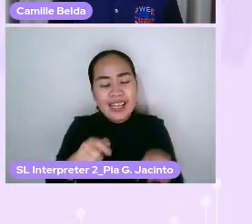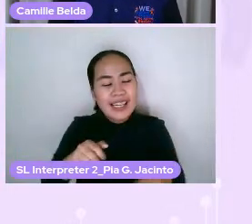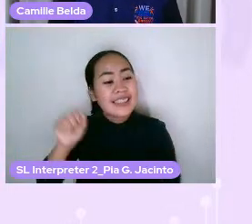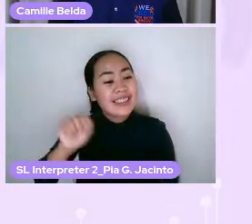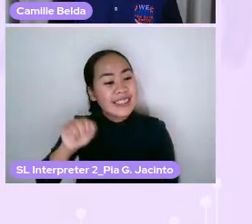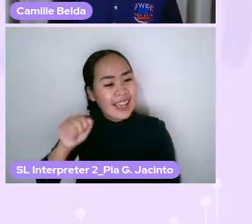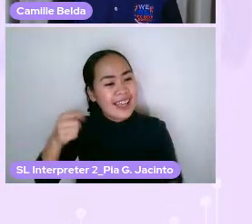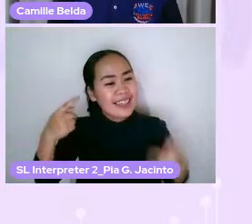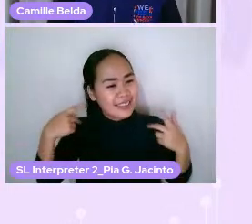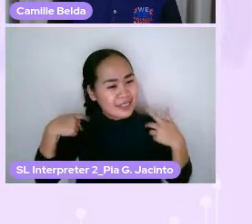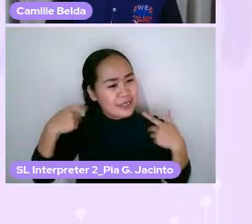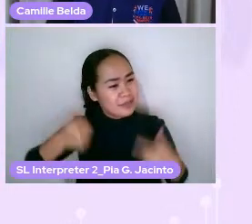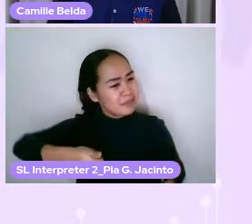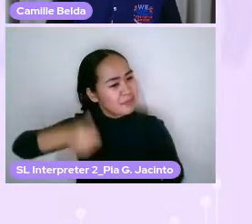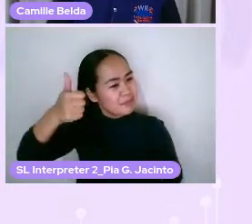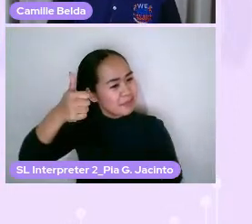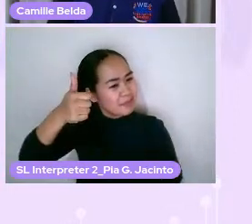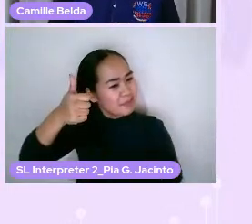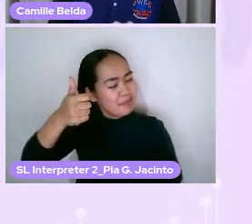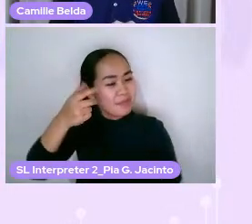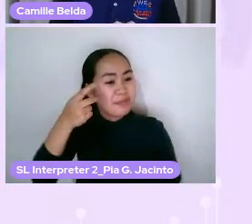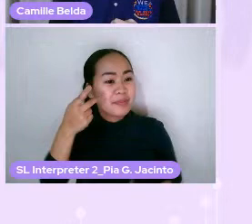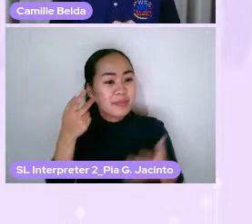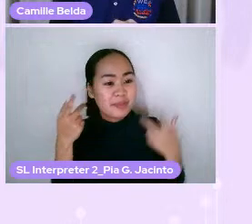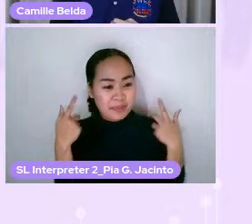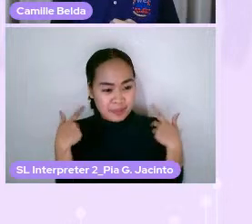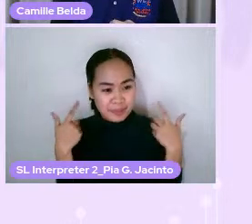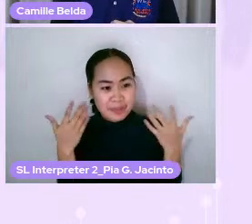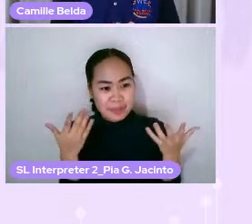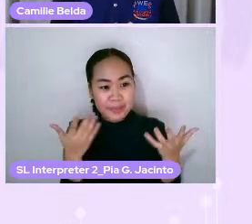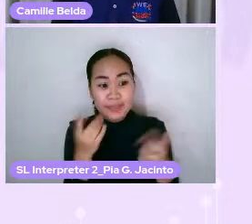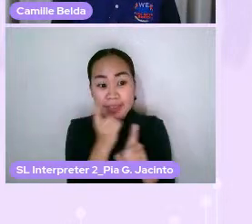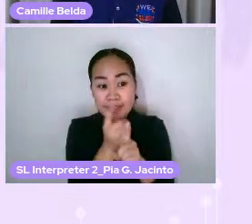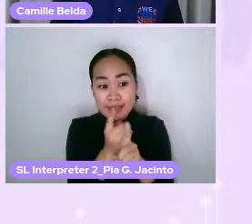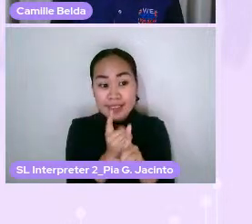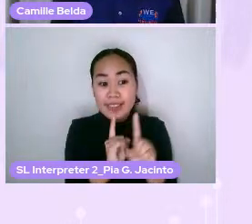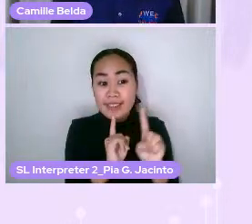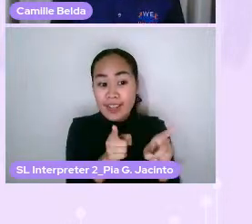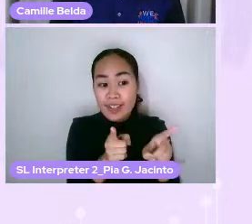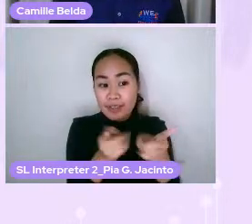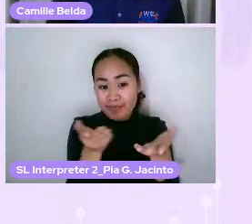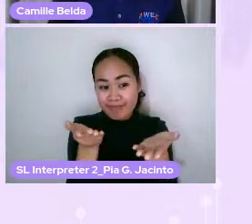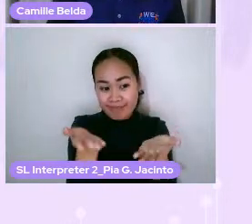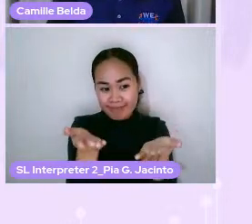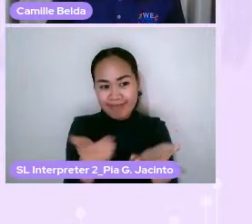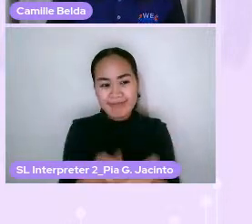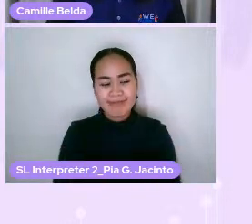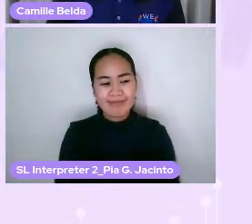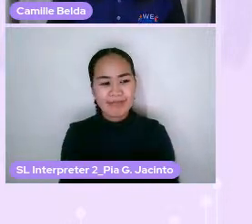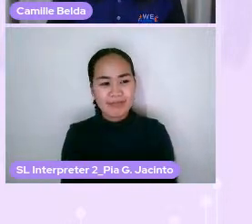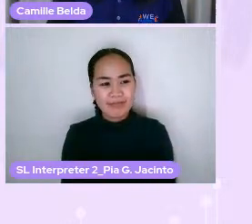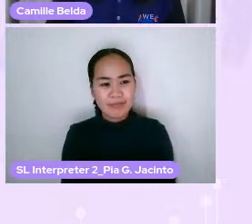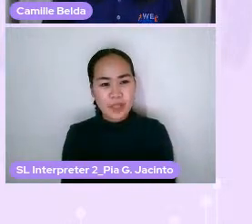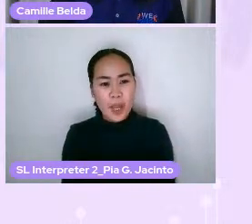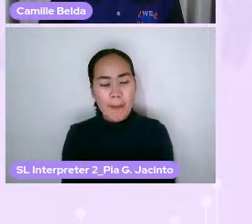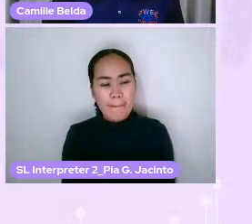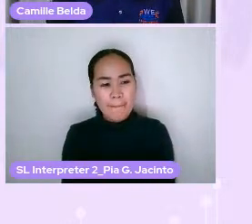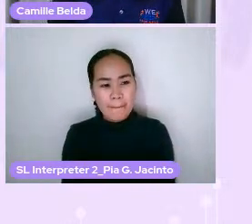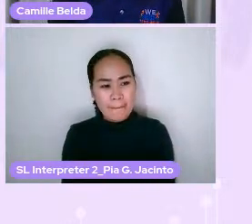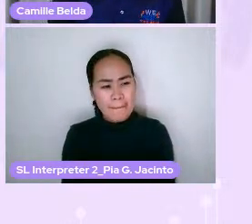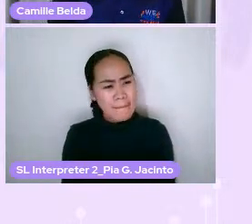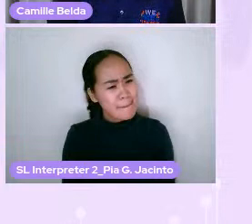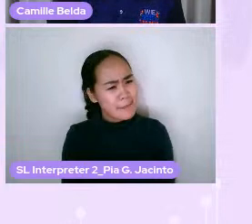ba? Alright, we have a winner at ang tamang sagot po ay motherboard. Parang halos lahat ng sinagot